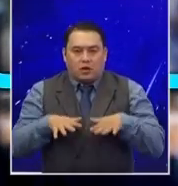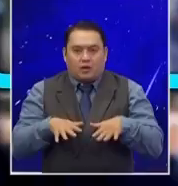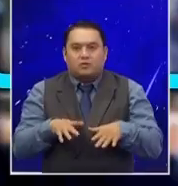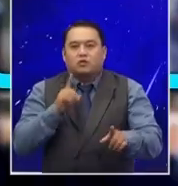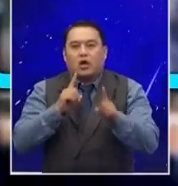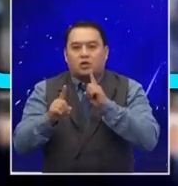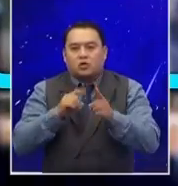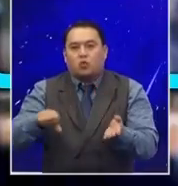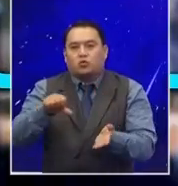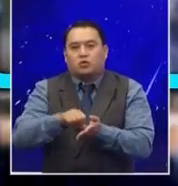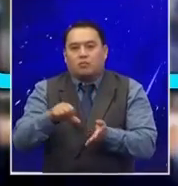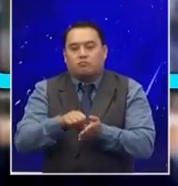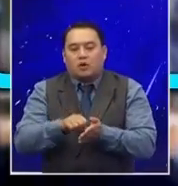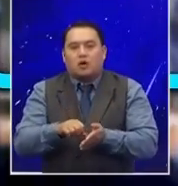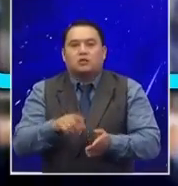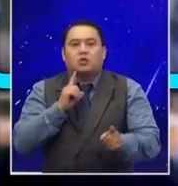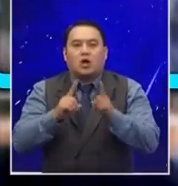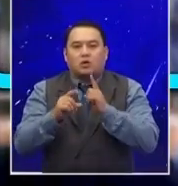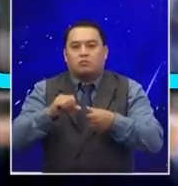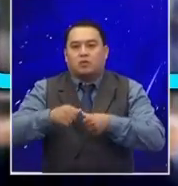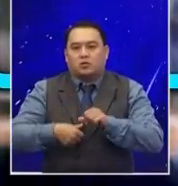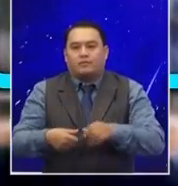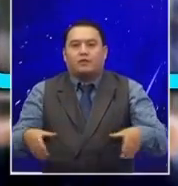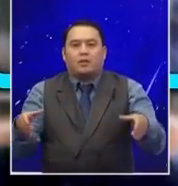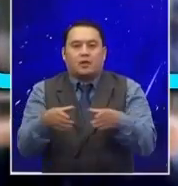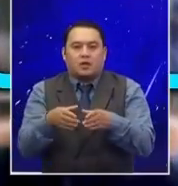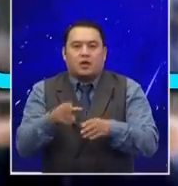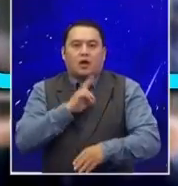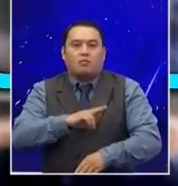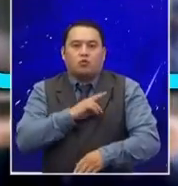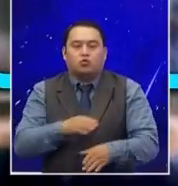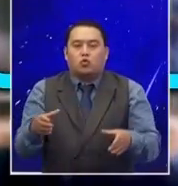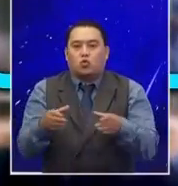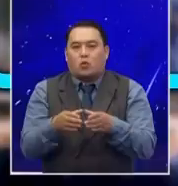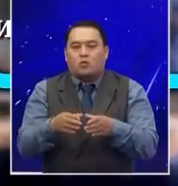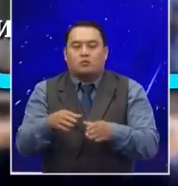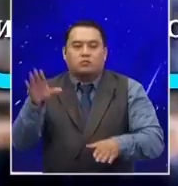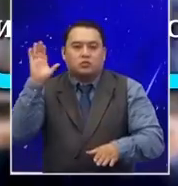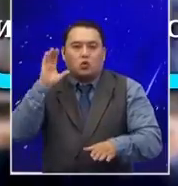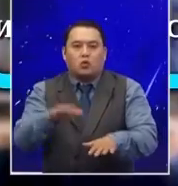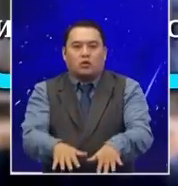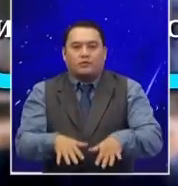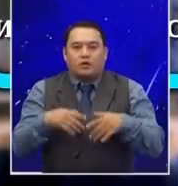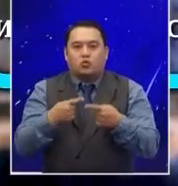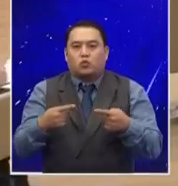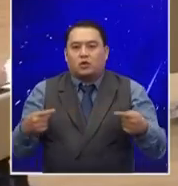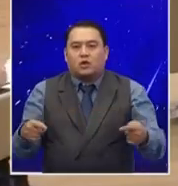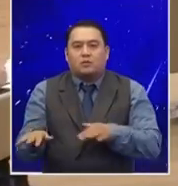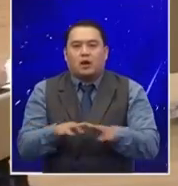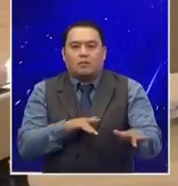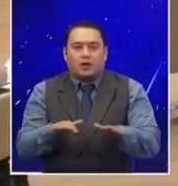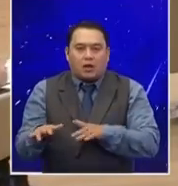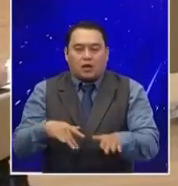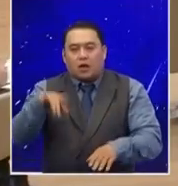пленарных заседаниях Мажилиса парламента, заседаниях постоянных комитетов, рабочих групп, парламентских слушаниях и иных мероприятиях. Впервые